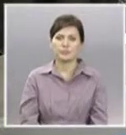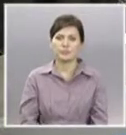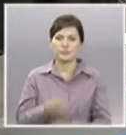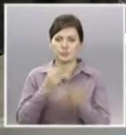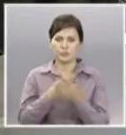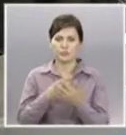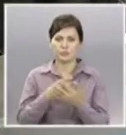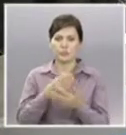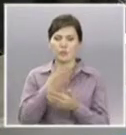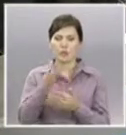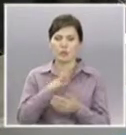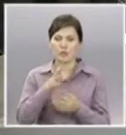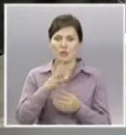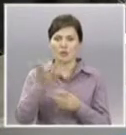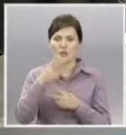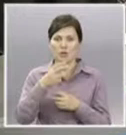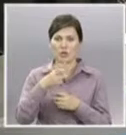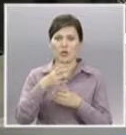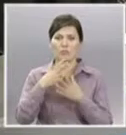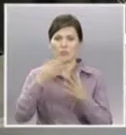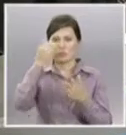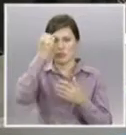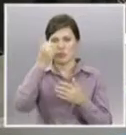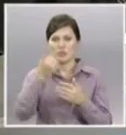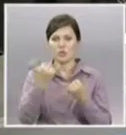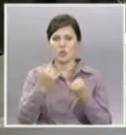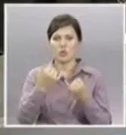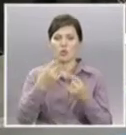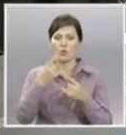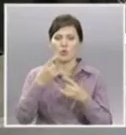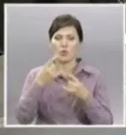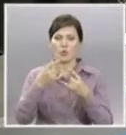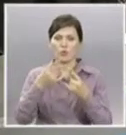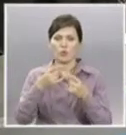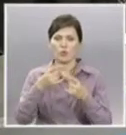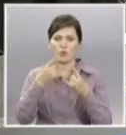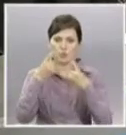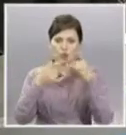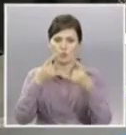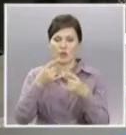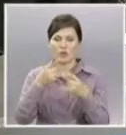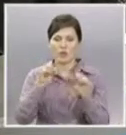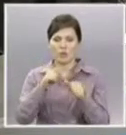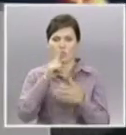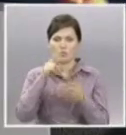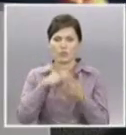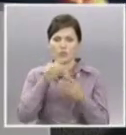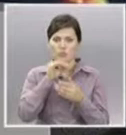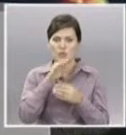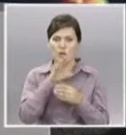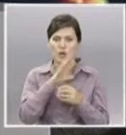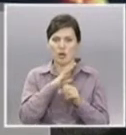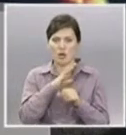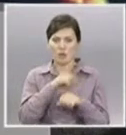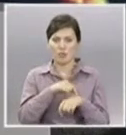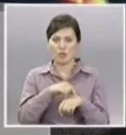Құрметті Мамай Қаниұлы, студиямызға келгеніңізге алғыс білдіреміз. Енді көрермендер біразы толқан сауалдарын қойып үлгермеген шығар,